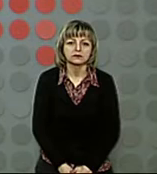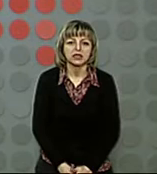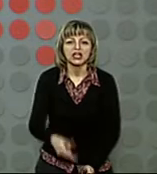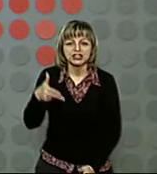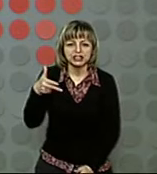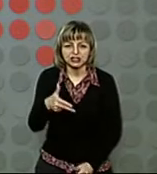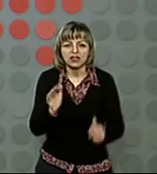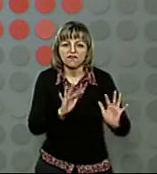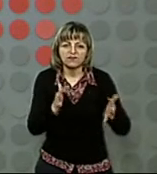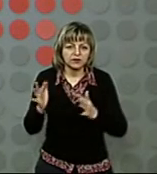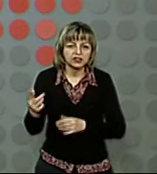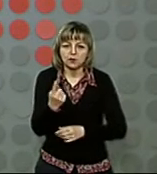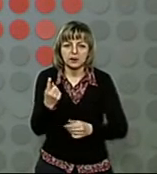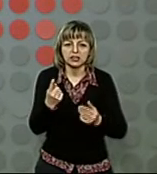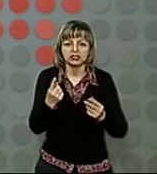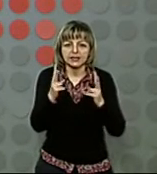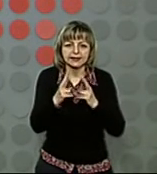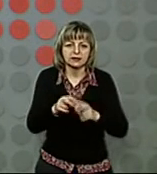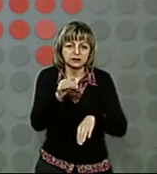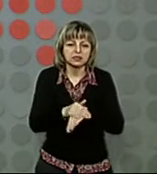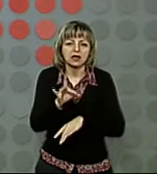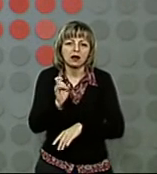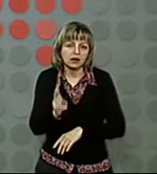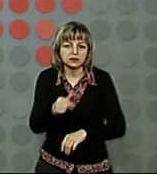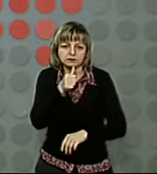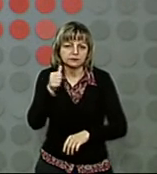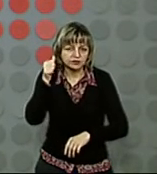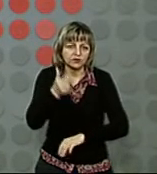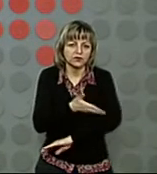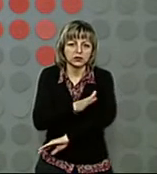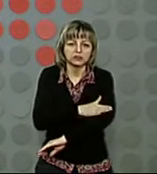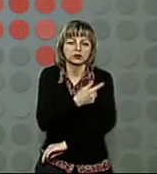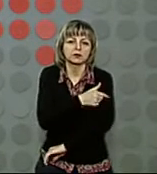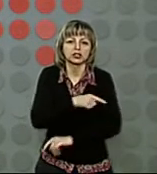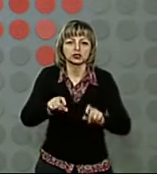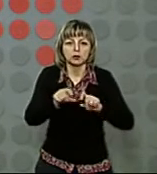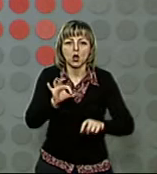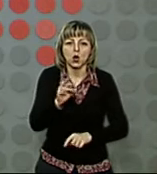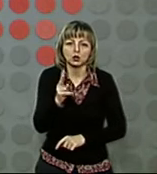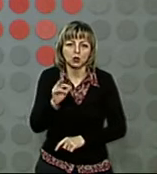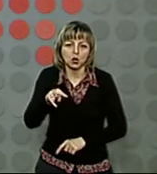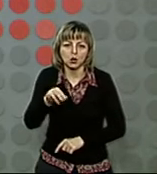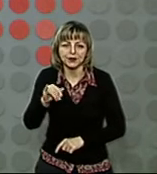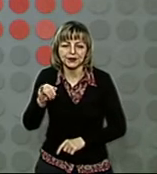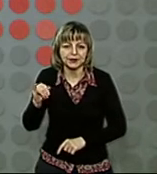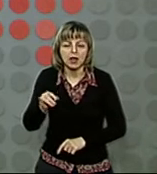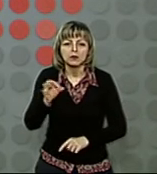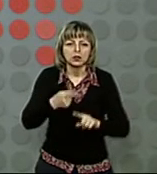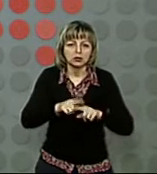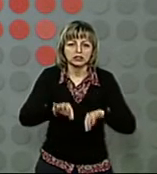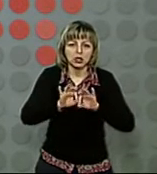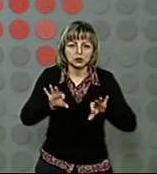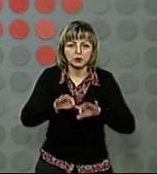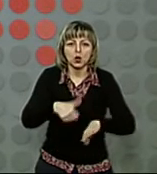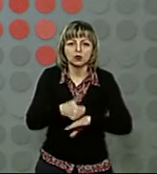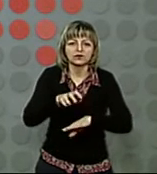Три тисячі випадків уперше діагностованого раку зареєстрували торік у Волинському медичному центрі онкології. Про це журналістам Суспільного